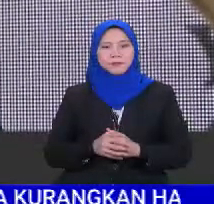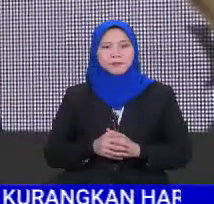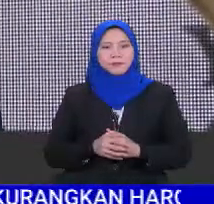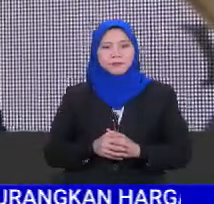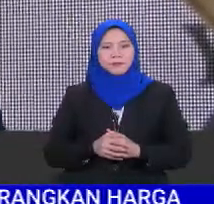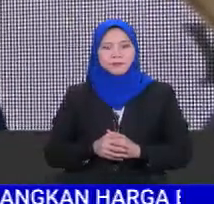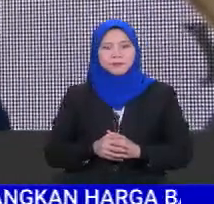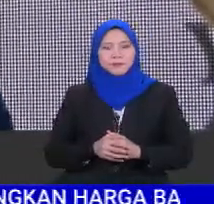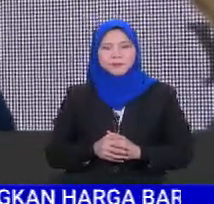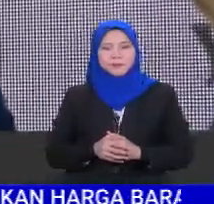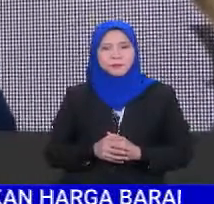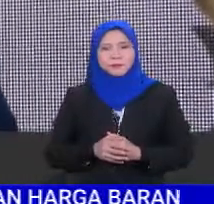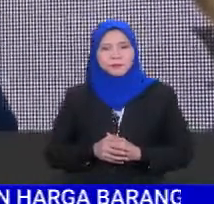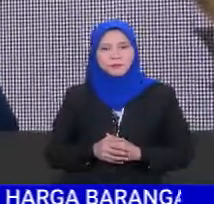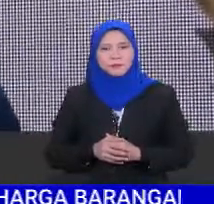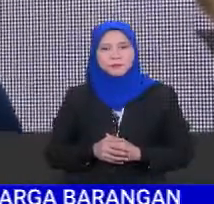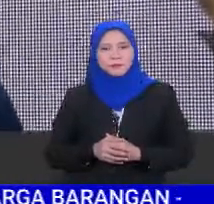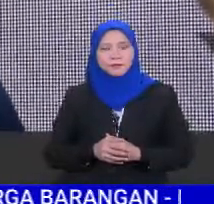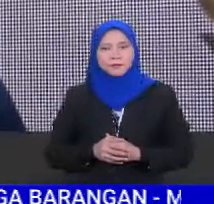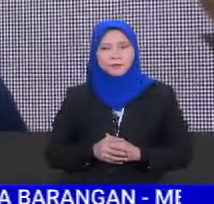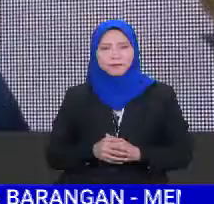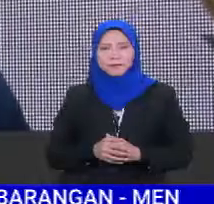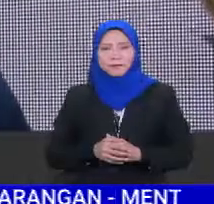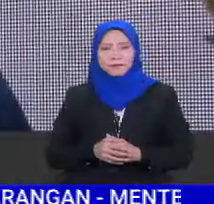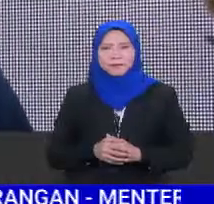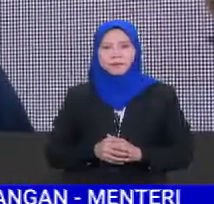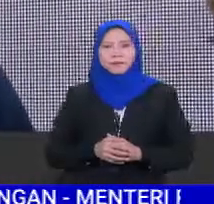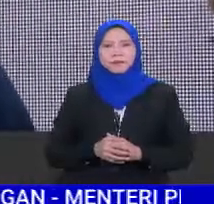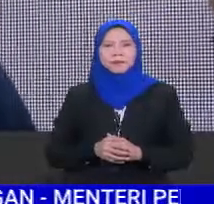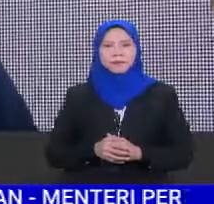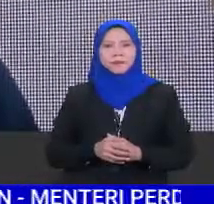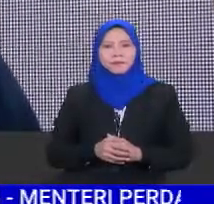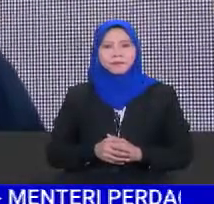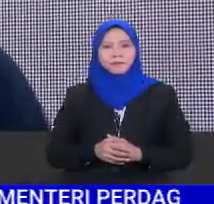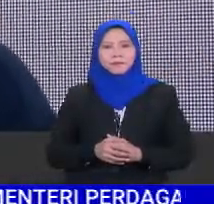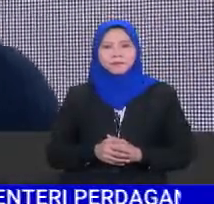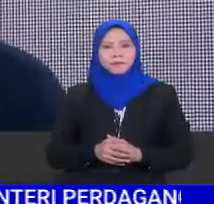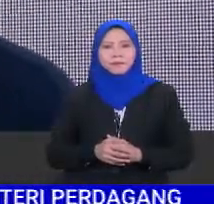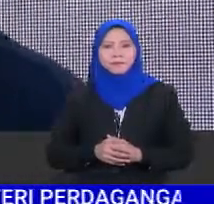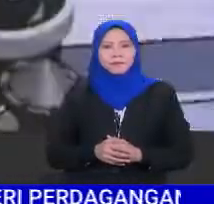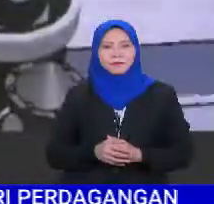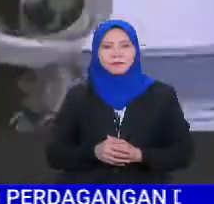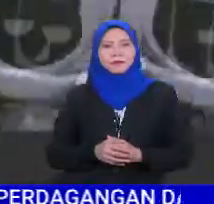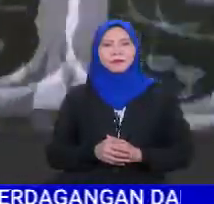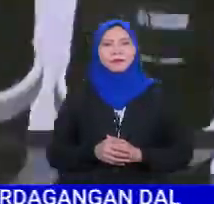or two for the signing of the World Cup exhibition, inshallah.